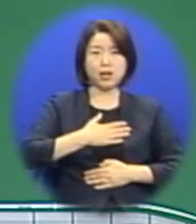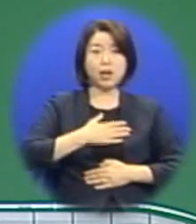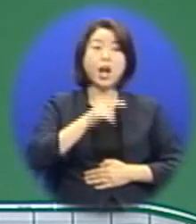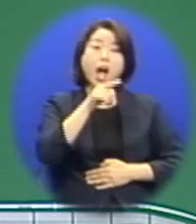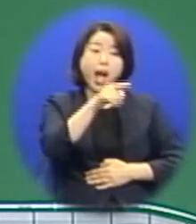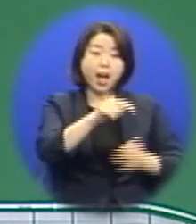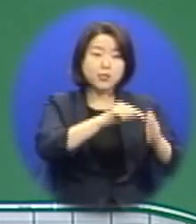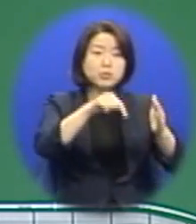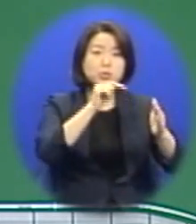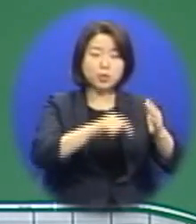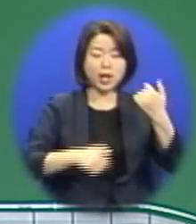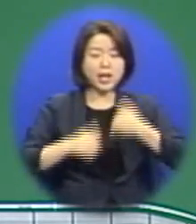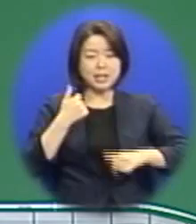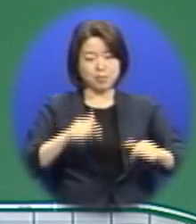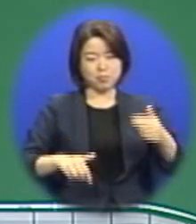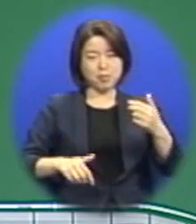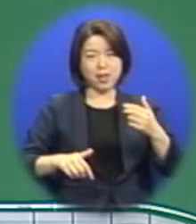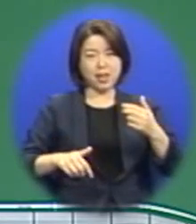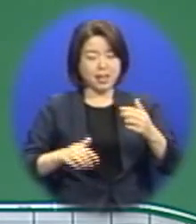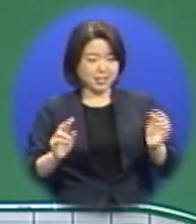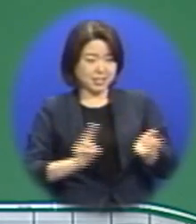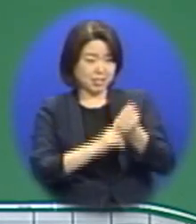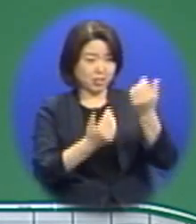속에 기쁨의 기적이 일어났구나.